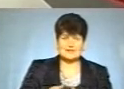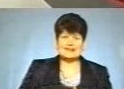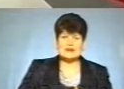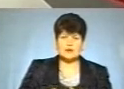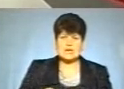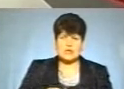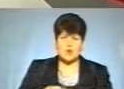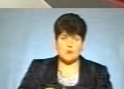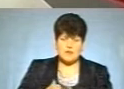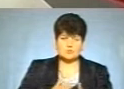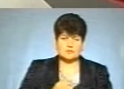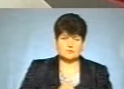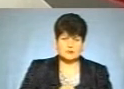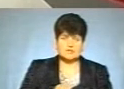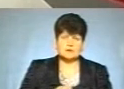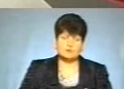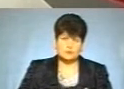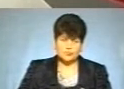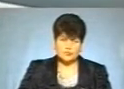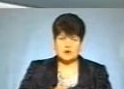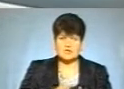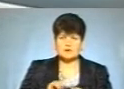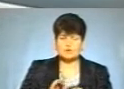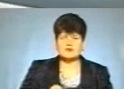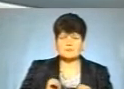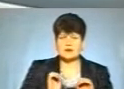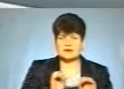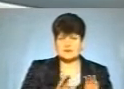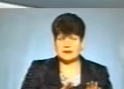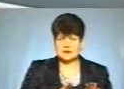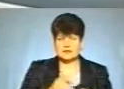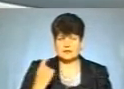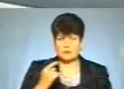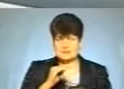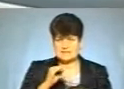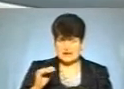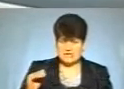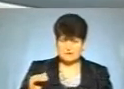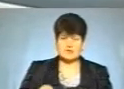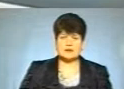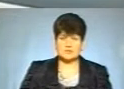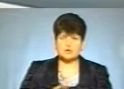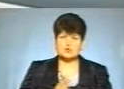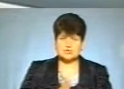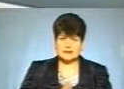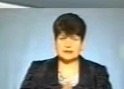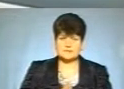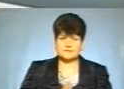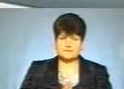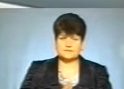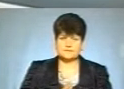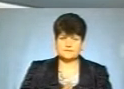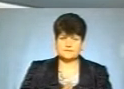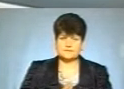то фактично є такі функції, які дублюються, є функції, які можна передати на обласний рівень, а також є, як вже було